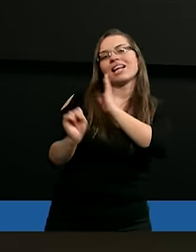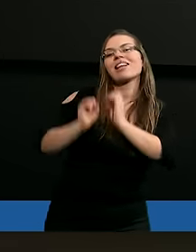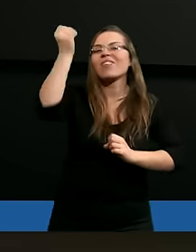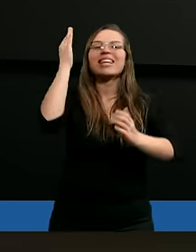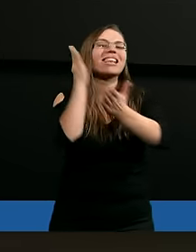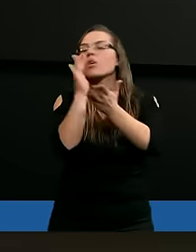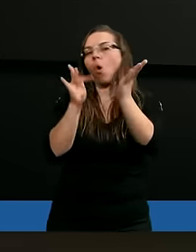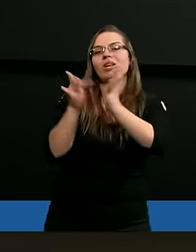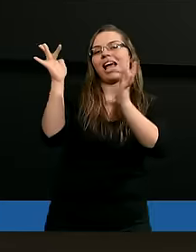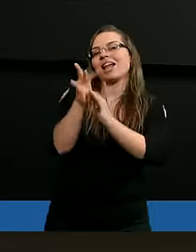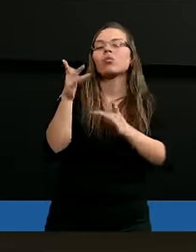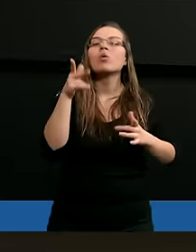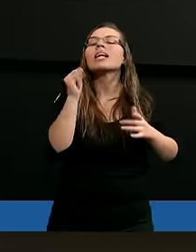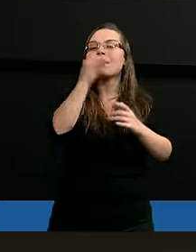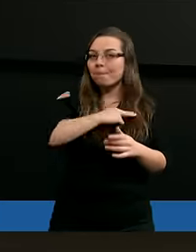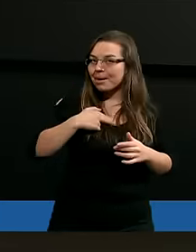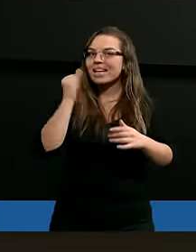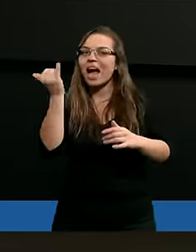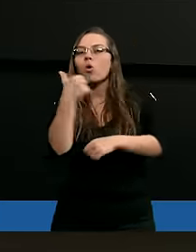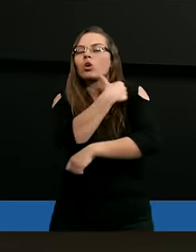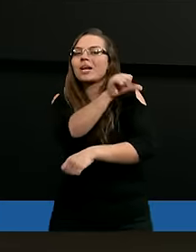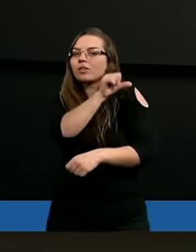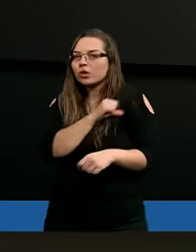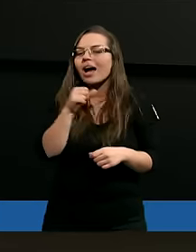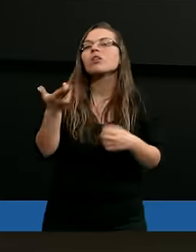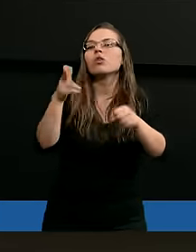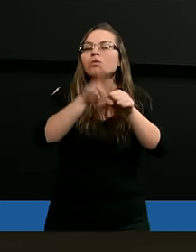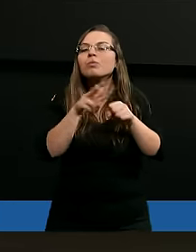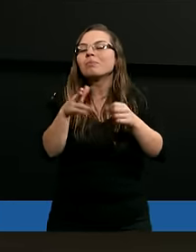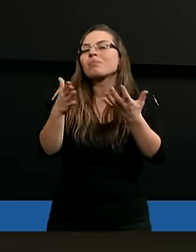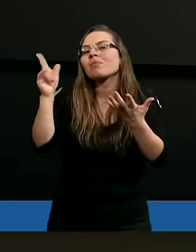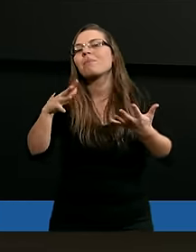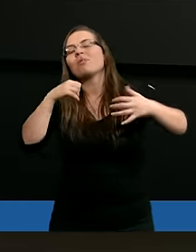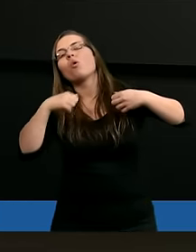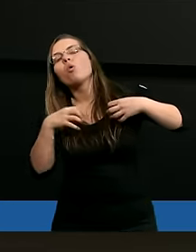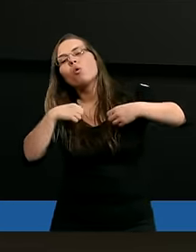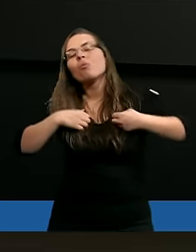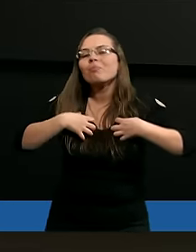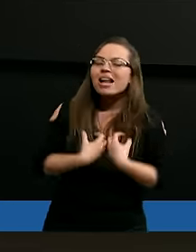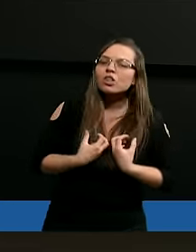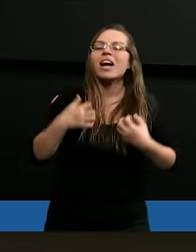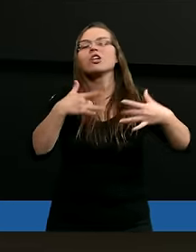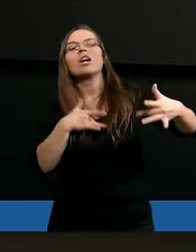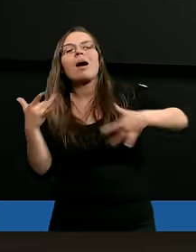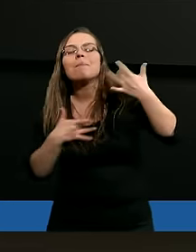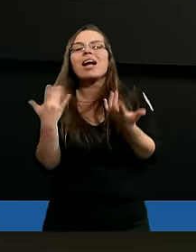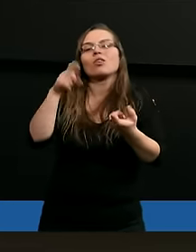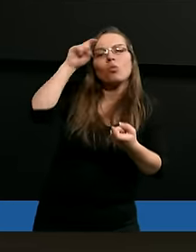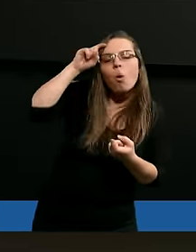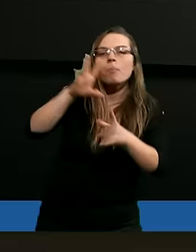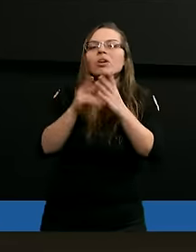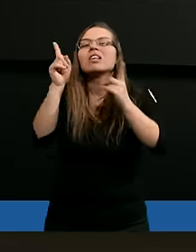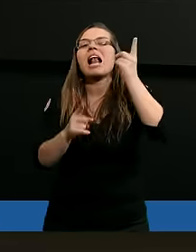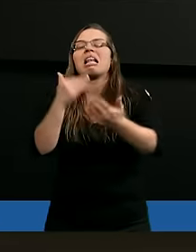zwycięski. I dlatego my jako chrześcijanie, którzy być może czasem umęczeni, czasem cierpiący, czasem zadający sobie te